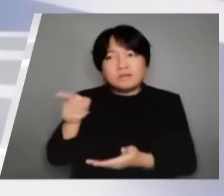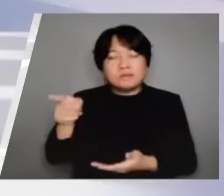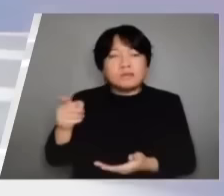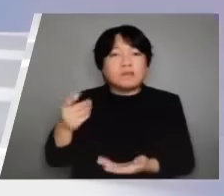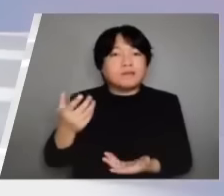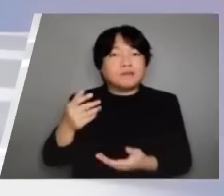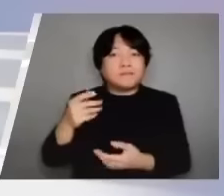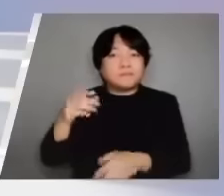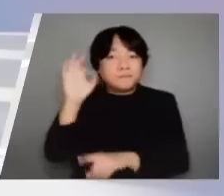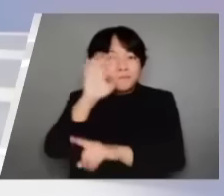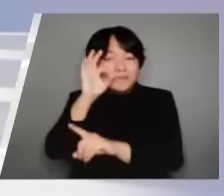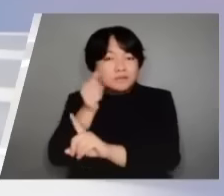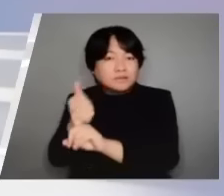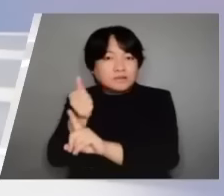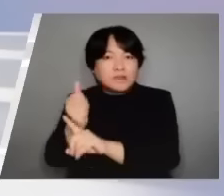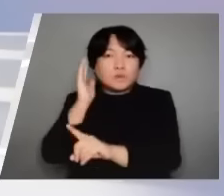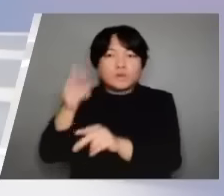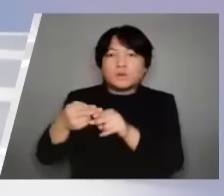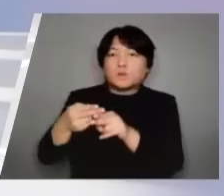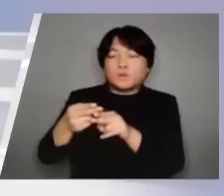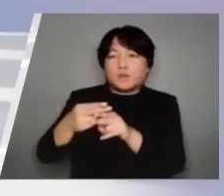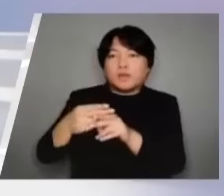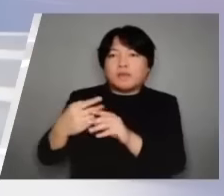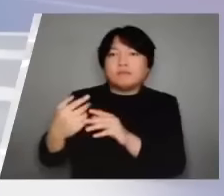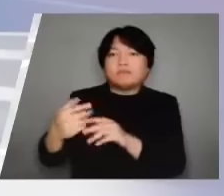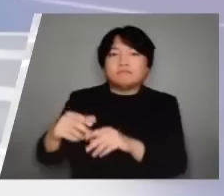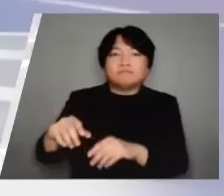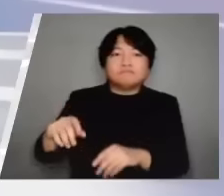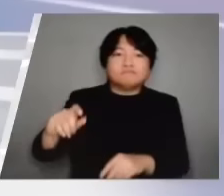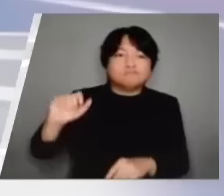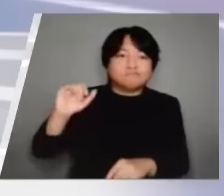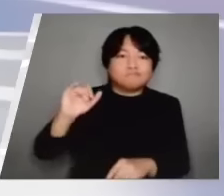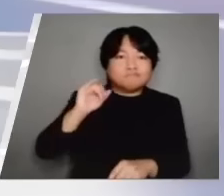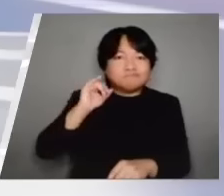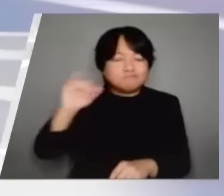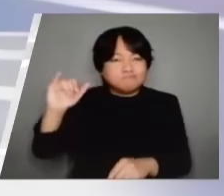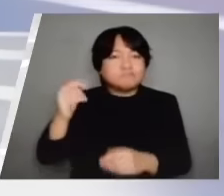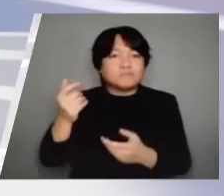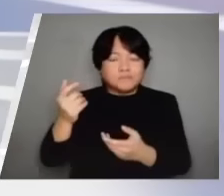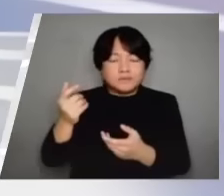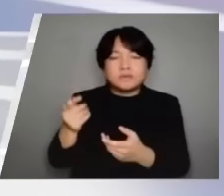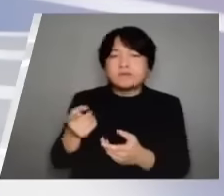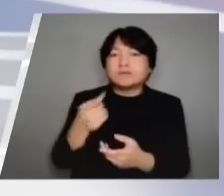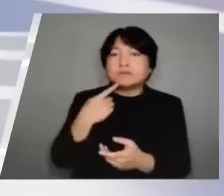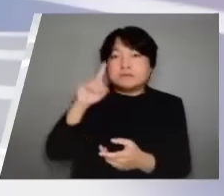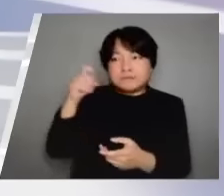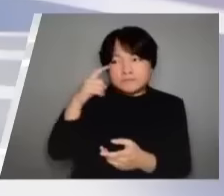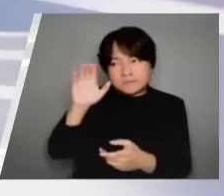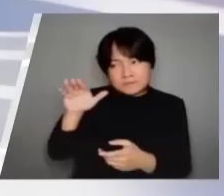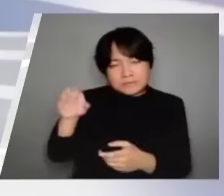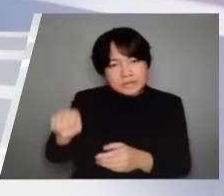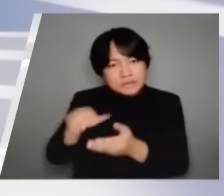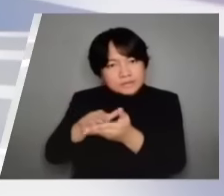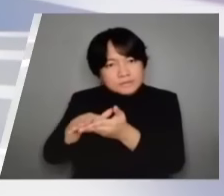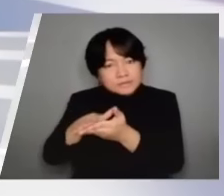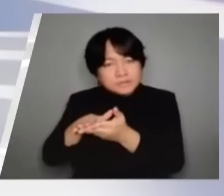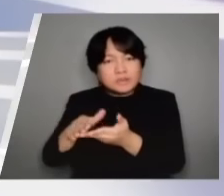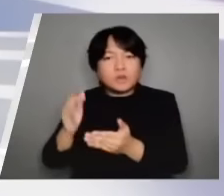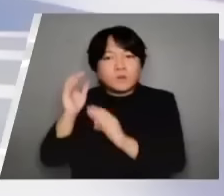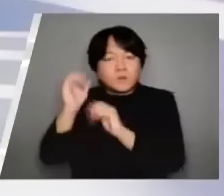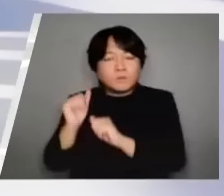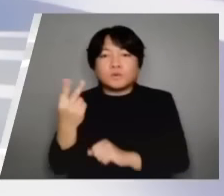na lang ang pagkakakulong ng apat na OFW Nagbabakasakali rin ang gobyerno na mapaaga ang paglabas ng dalawang Pinoy na 70